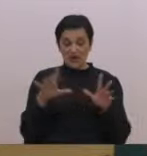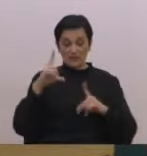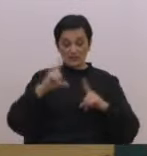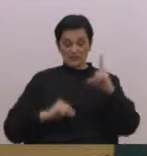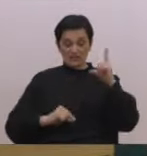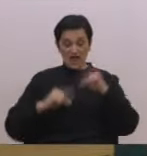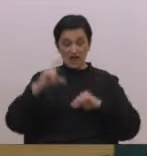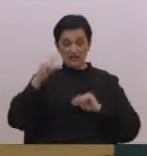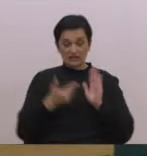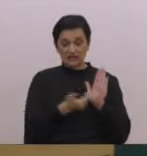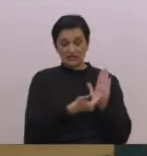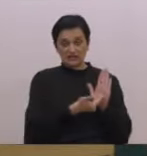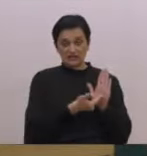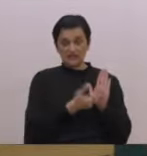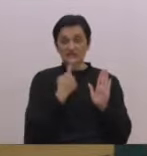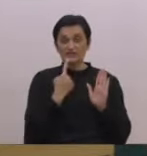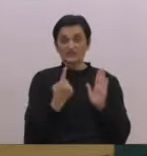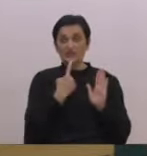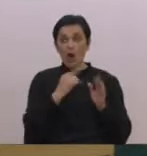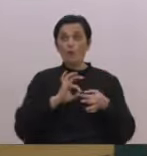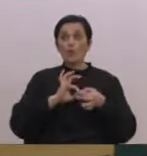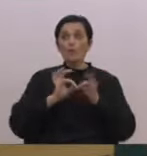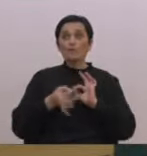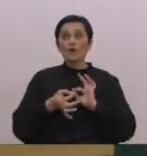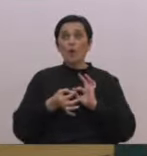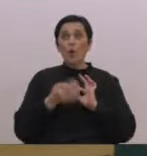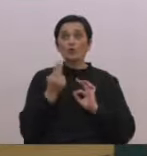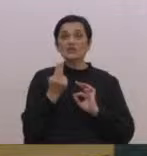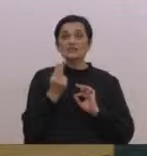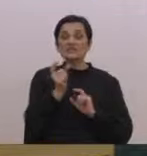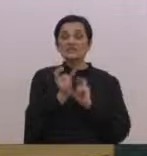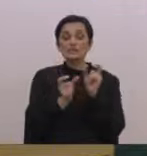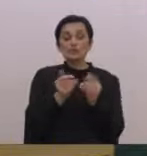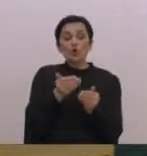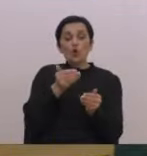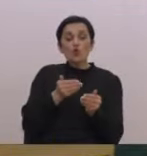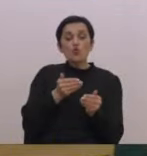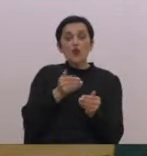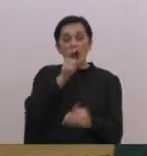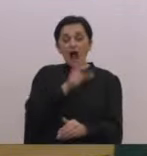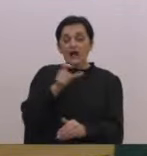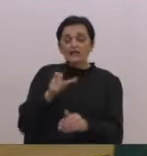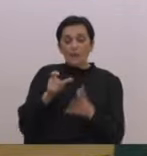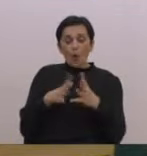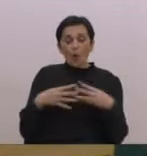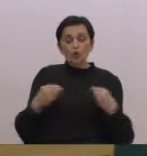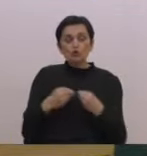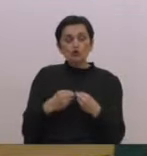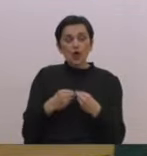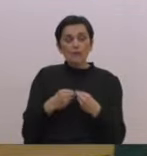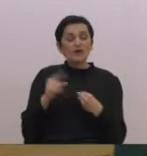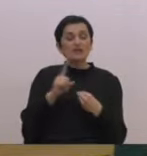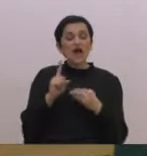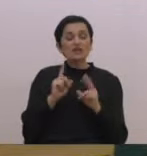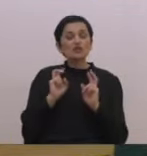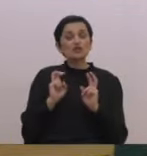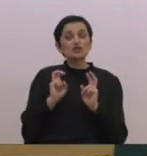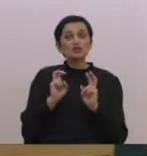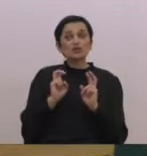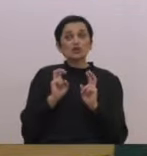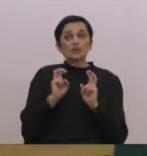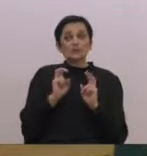სტატისტიკაზე ვსაუბრობ. ამ კონკრეტული, ასე ვთქვათ, ციფრების უკან არიან ადამიანები, ოჯახები. ანუ რას ნიშნავს, ხო, რომ ესე